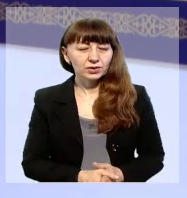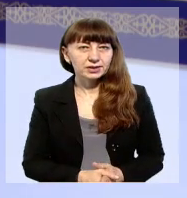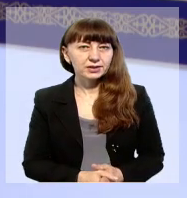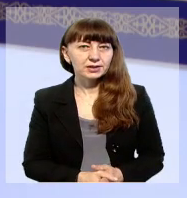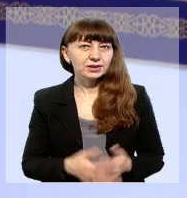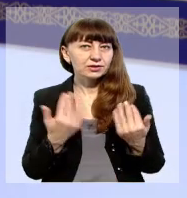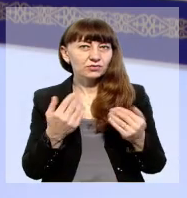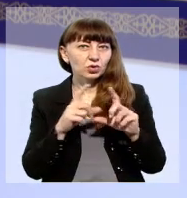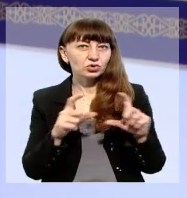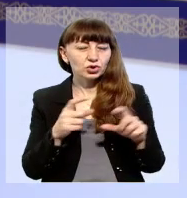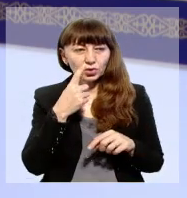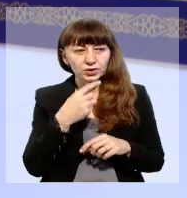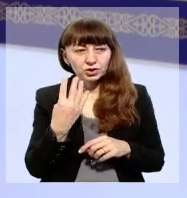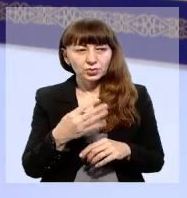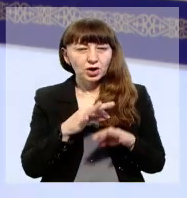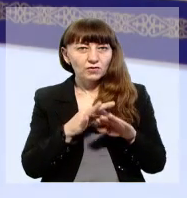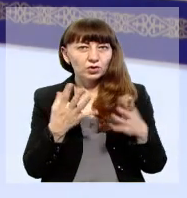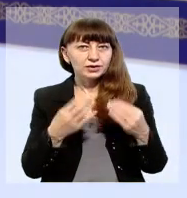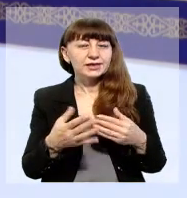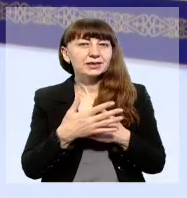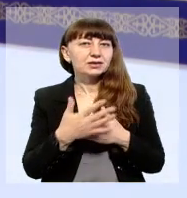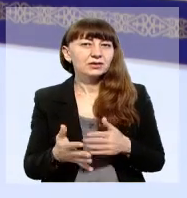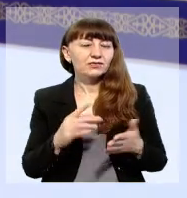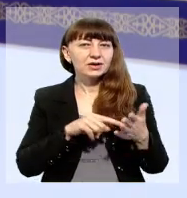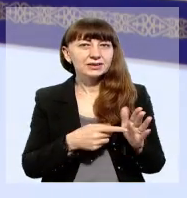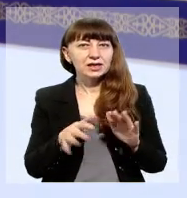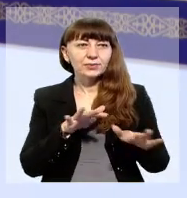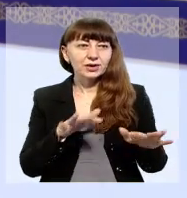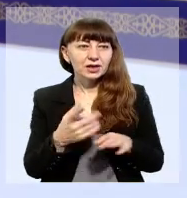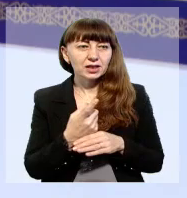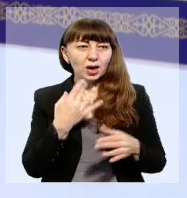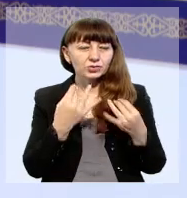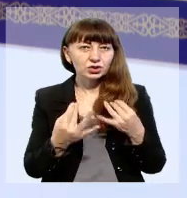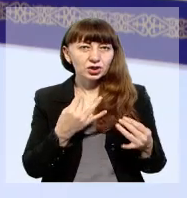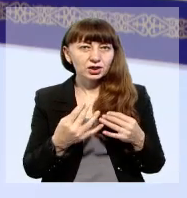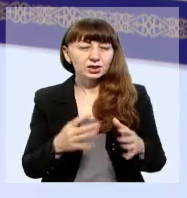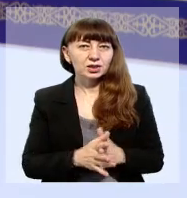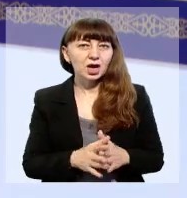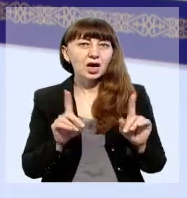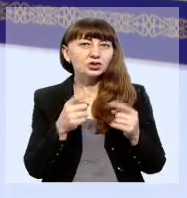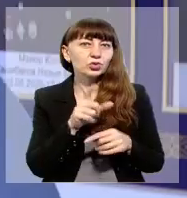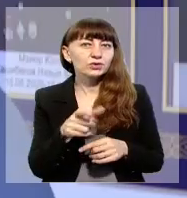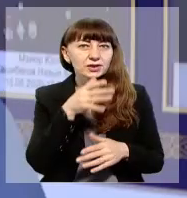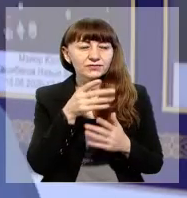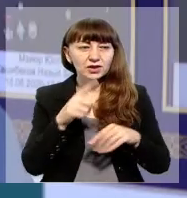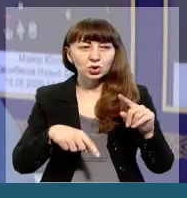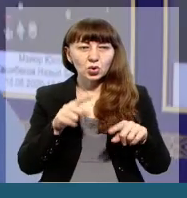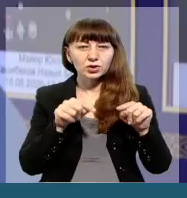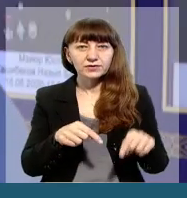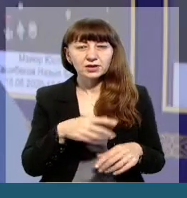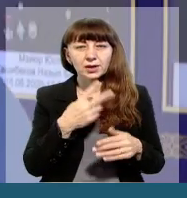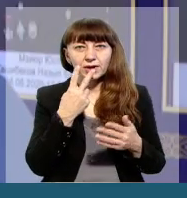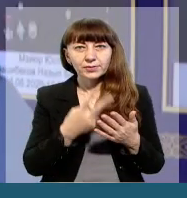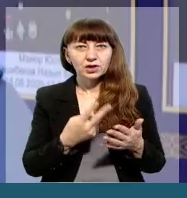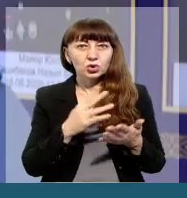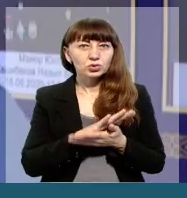Сегодня в учреждении номер 40 проходит день открытых дверей. Цель мероприятия – это общение заключенных со своими родственниками. Здесь мы показали